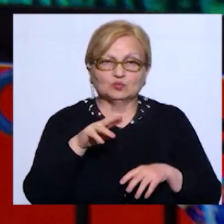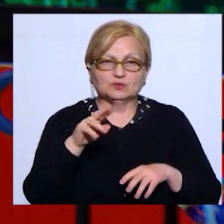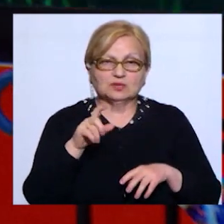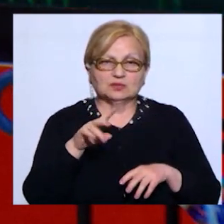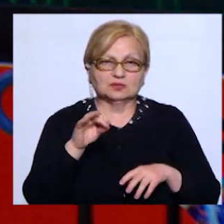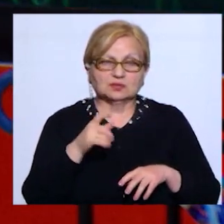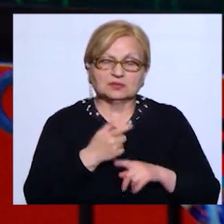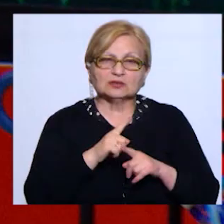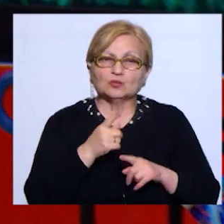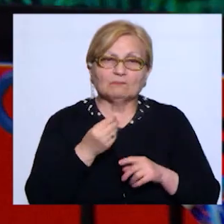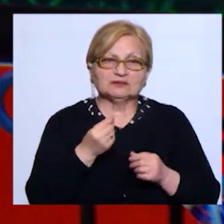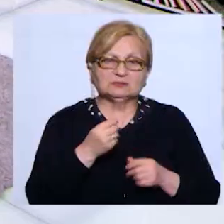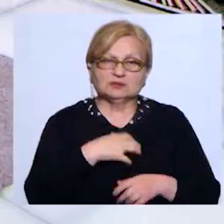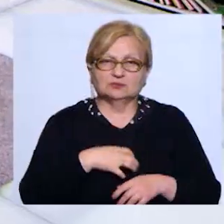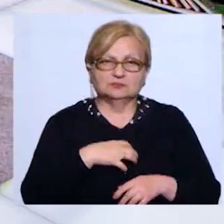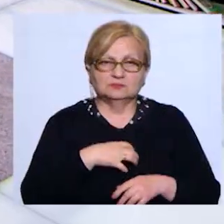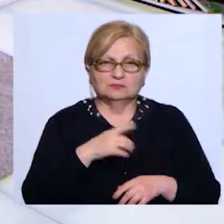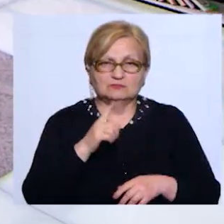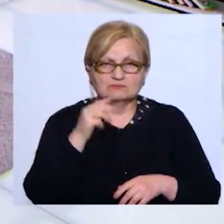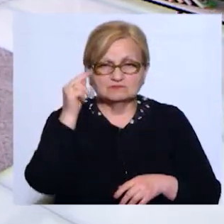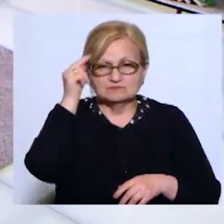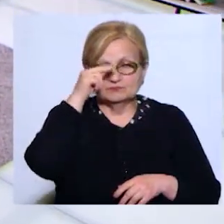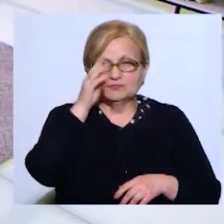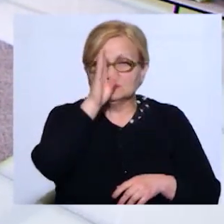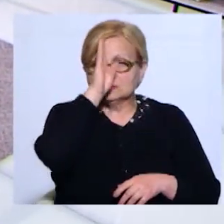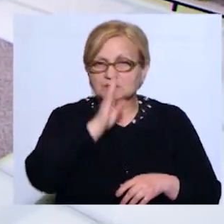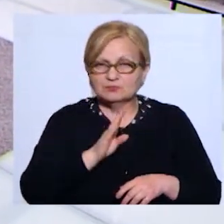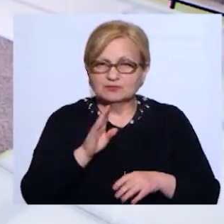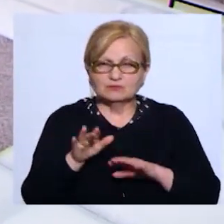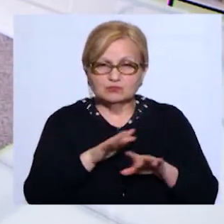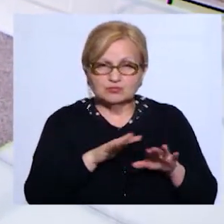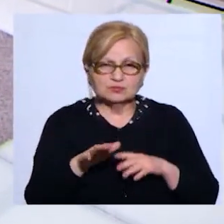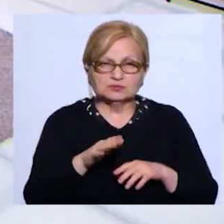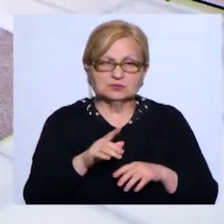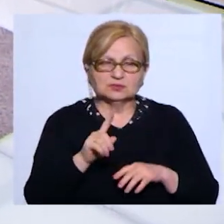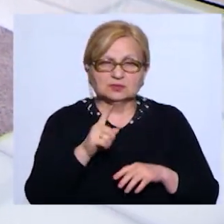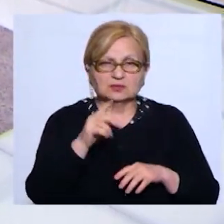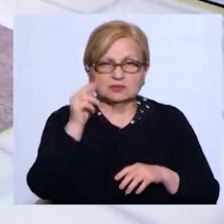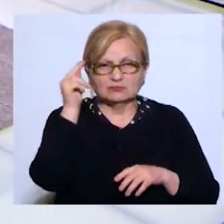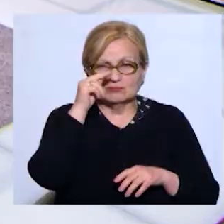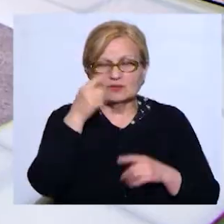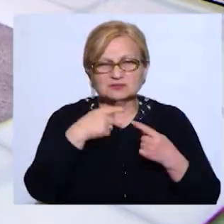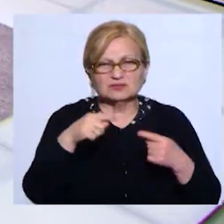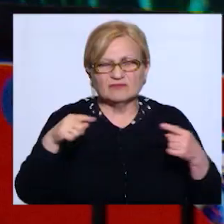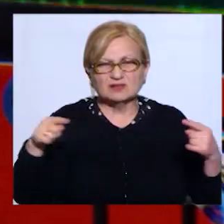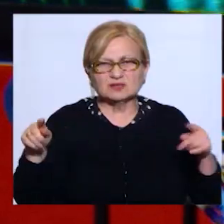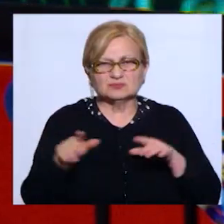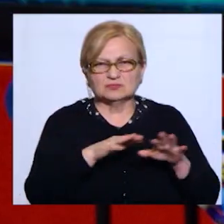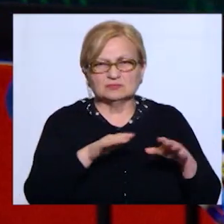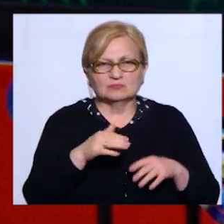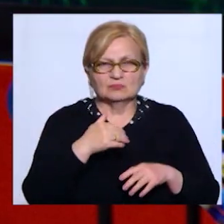მათემატიკა მნიშვნელოვანი და რატო ვსწავლობთ წრფივ ფუნქციას, კვადრატულ ფუნქციებს, რატო ვისწავლით შემდეგ სხვადასხვა ფუნქციებს. უბრალოდ